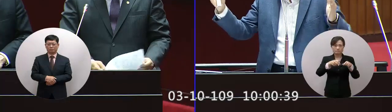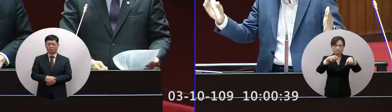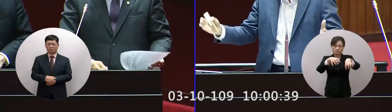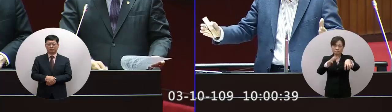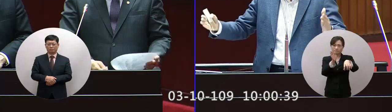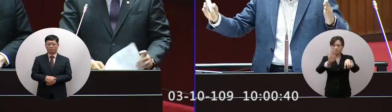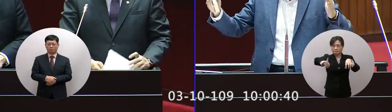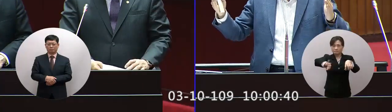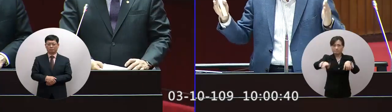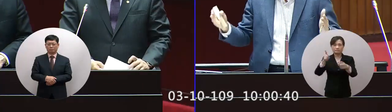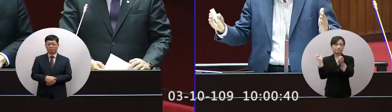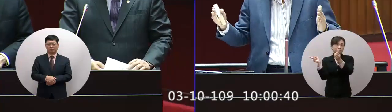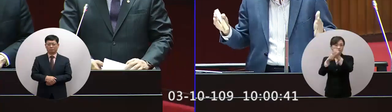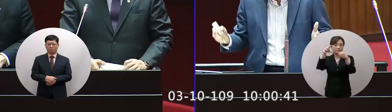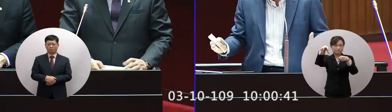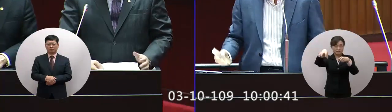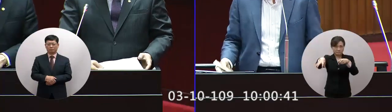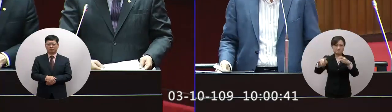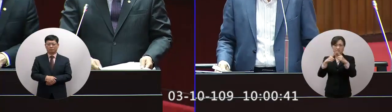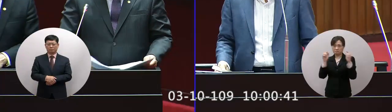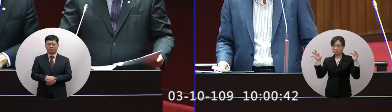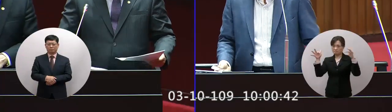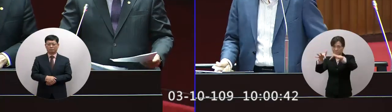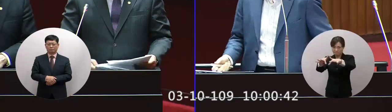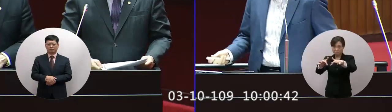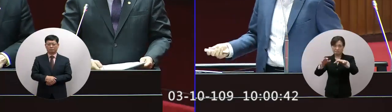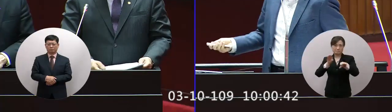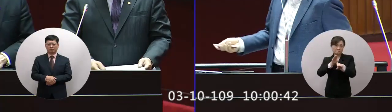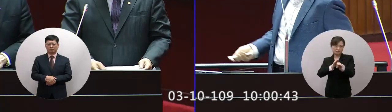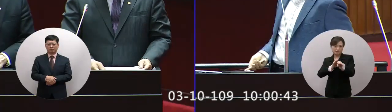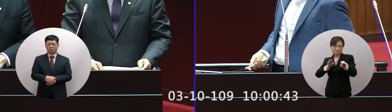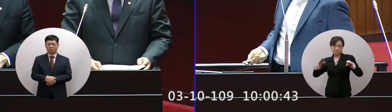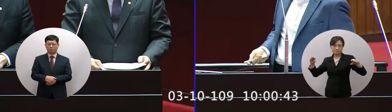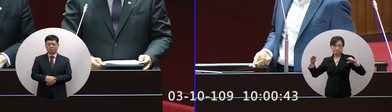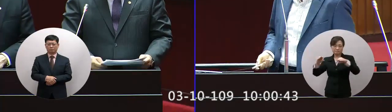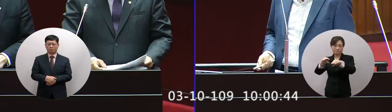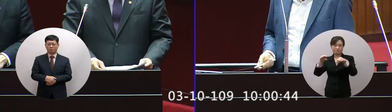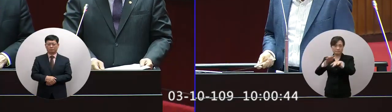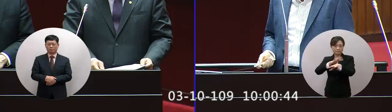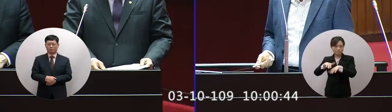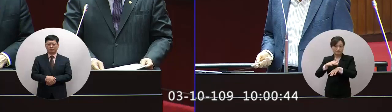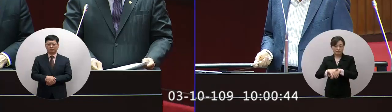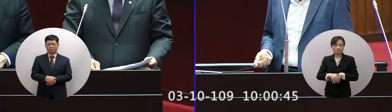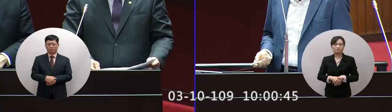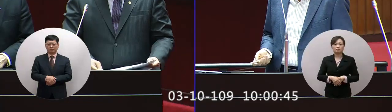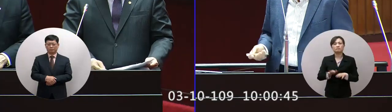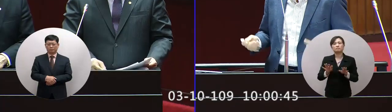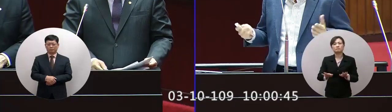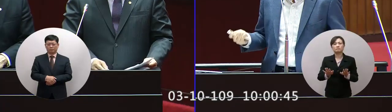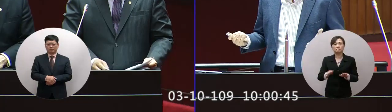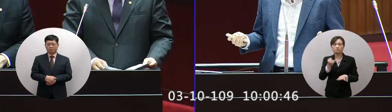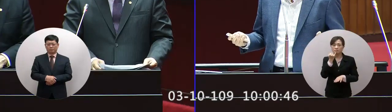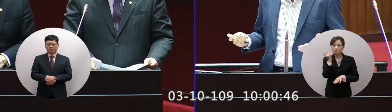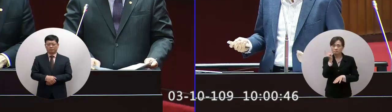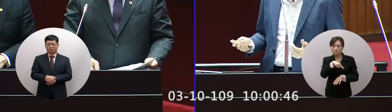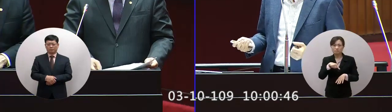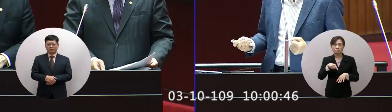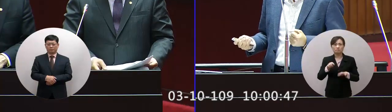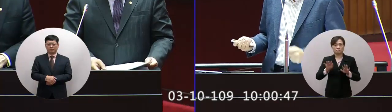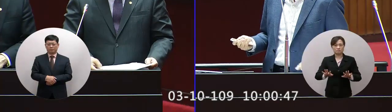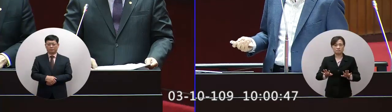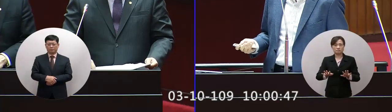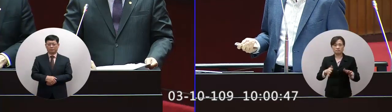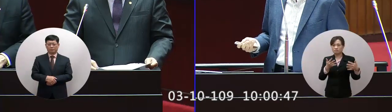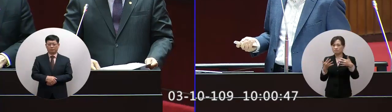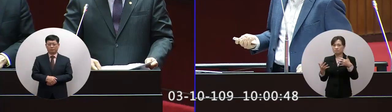场，这么多的一个人流车流要进来，我觉得是不是今天能够在这一场执行